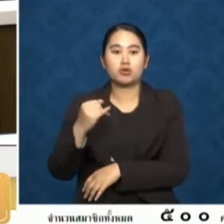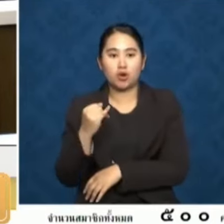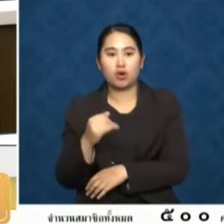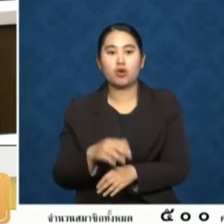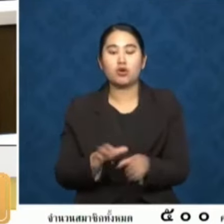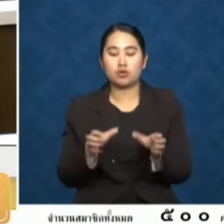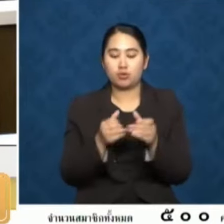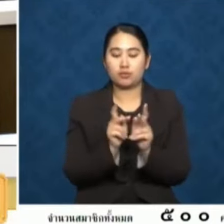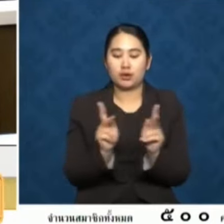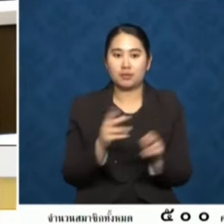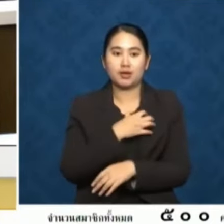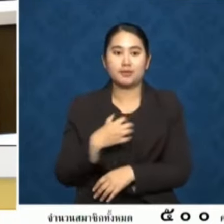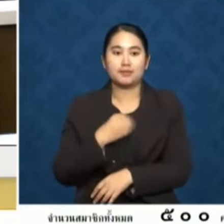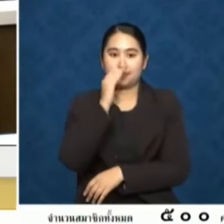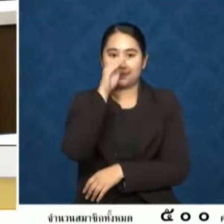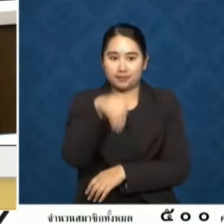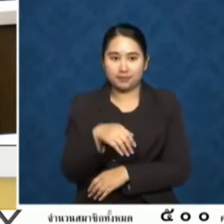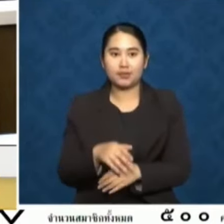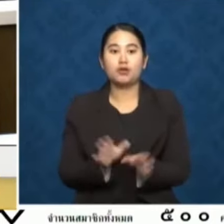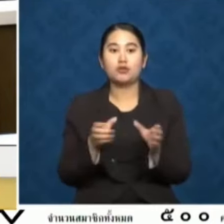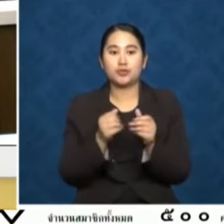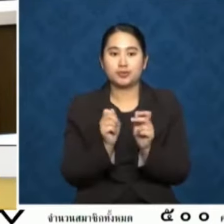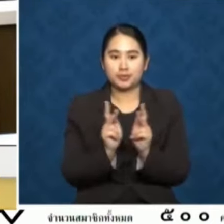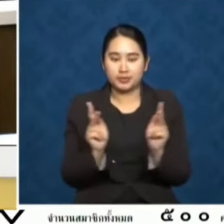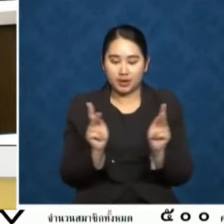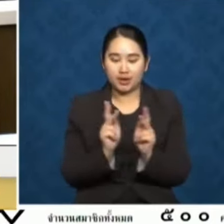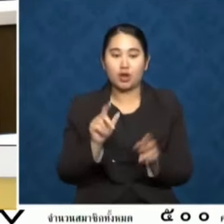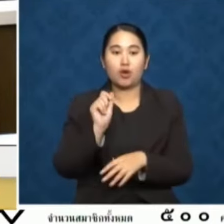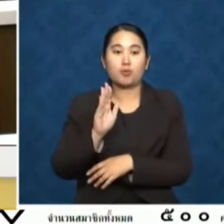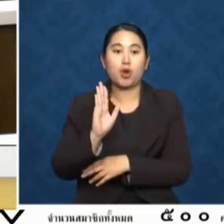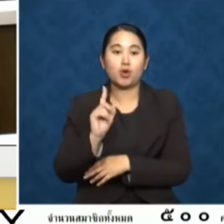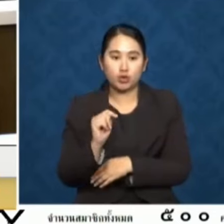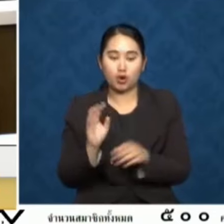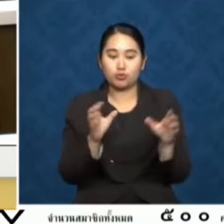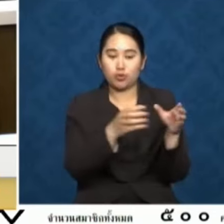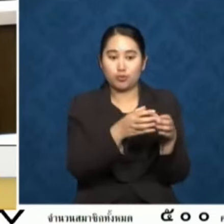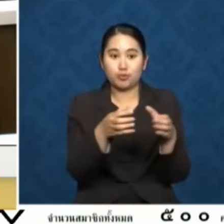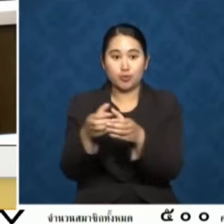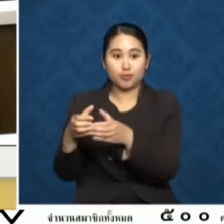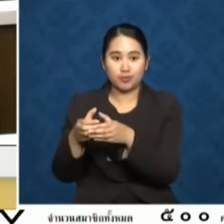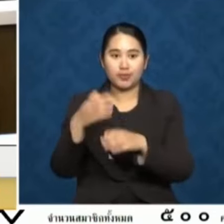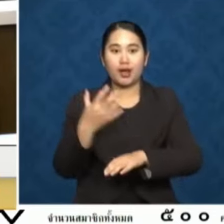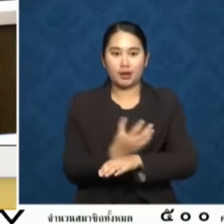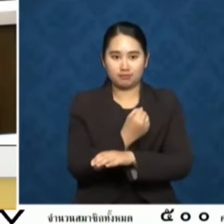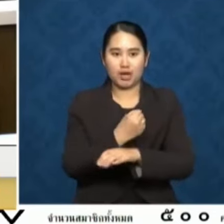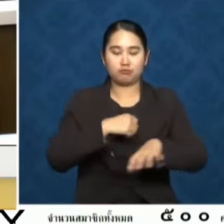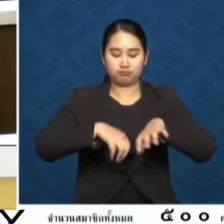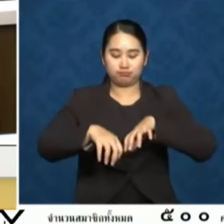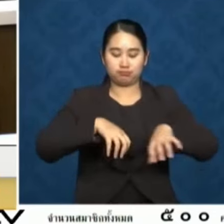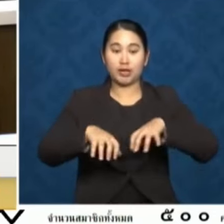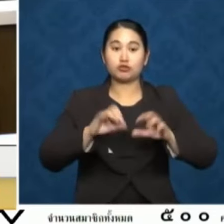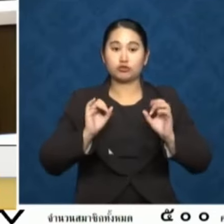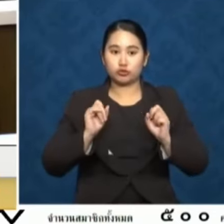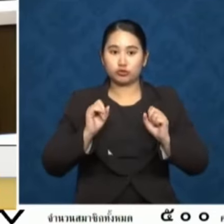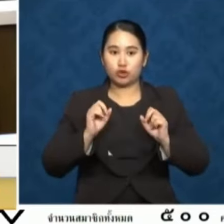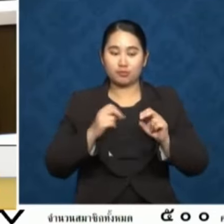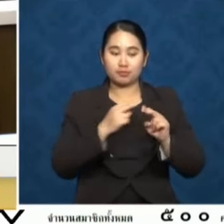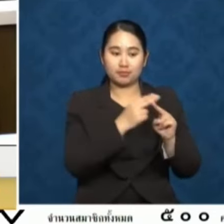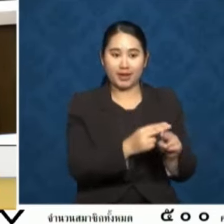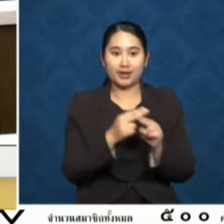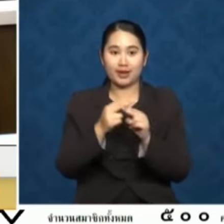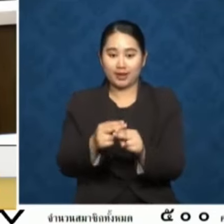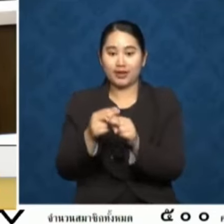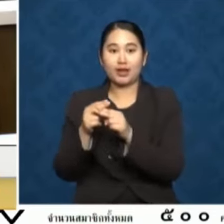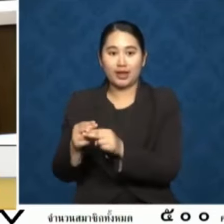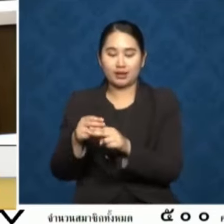ะกรรมการพนักงานเทศบาลและคณะกรรมการพนักงานส่วนตำบลมีอำนาจจัดและดำเนินการสอบแข่งขันคัดเลือก